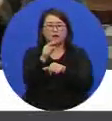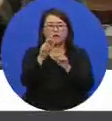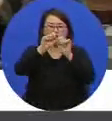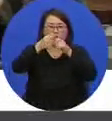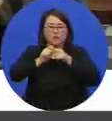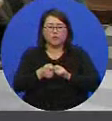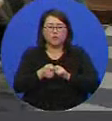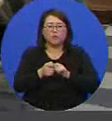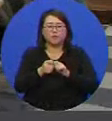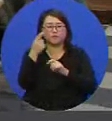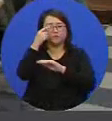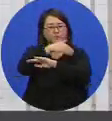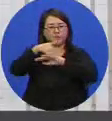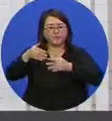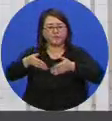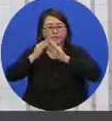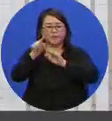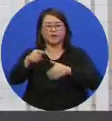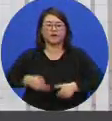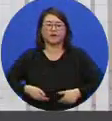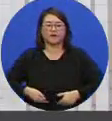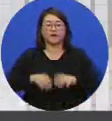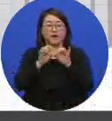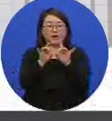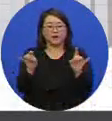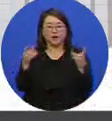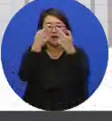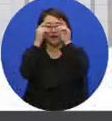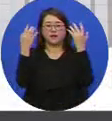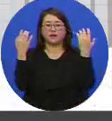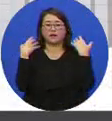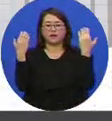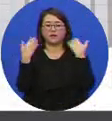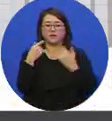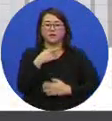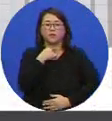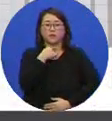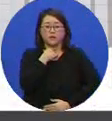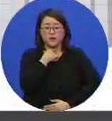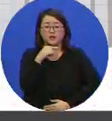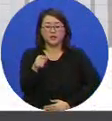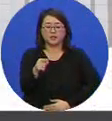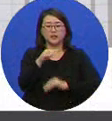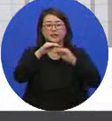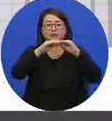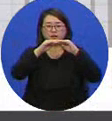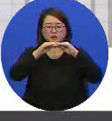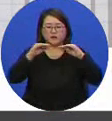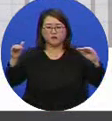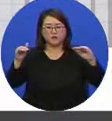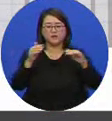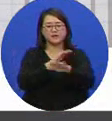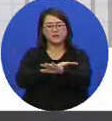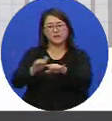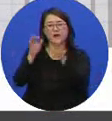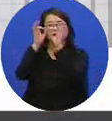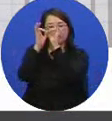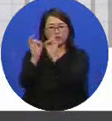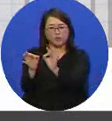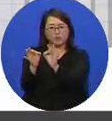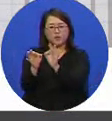꼼꼼히 따져봐야 합니다. 각 대학에서 반영하는 그러한 경향을 잘 살펴보고